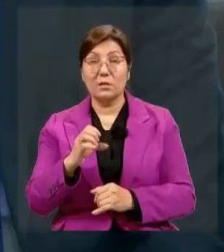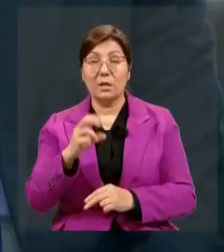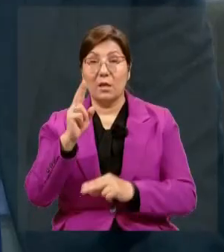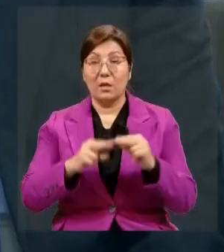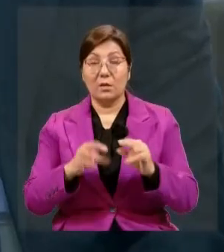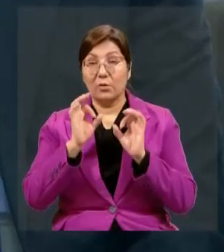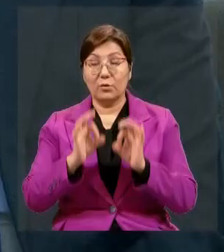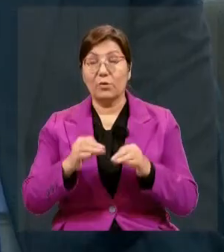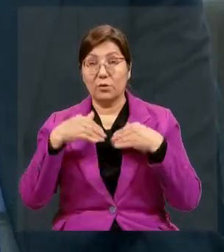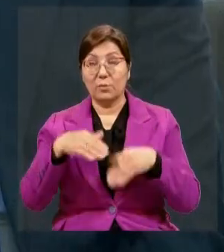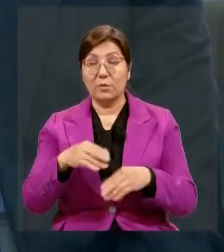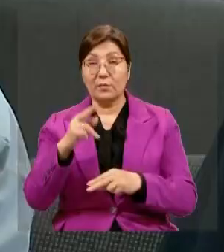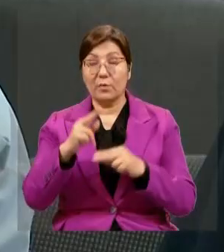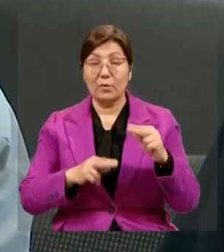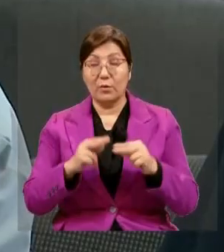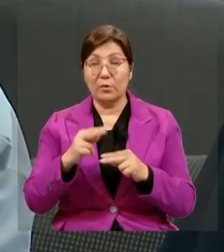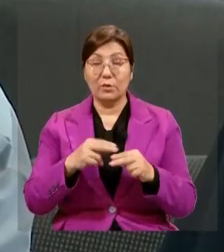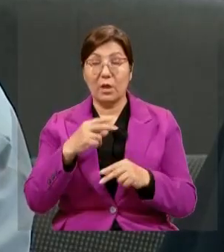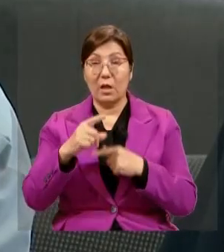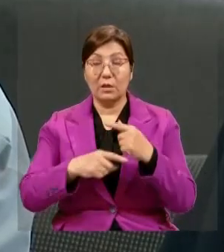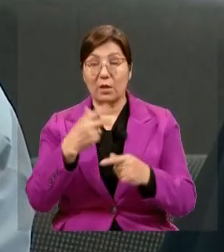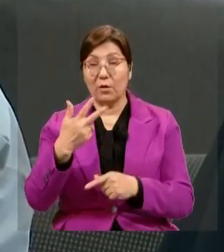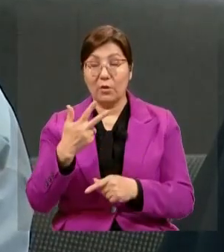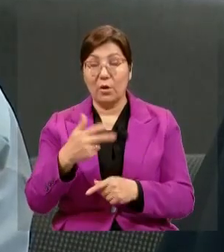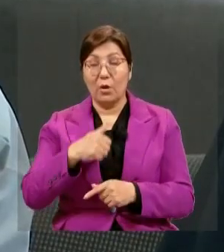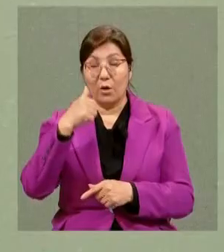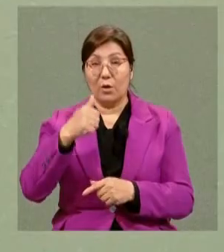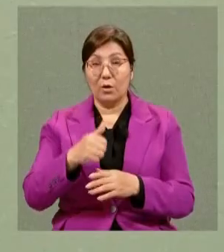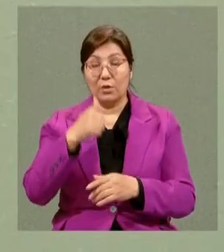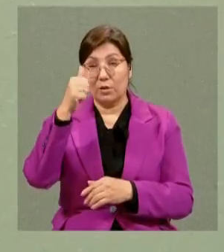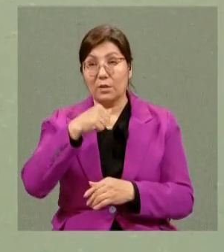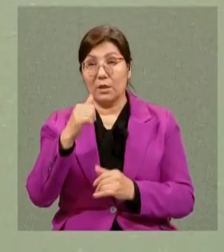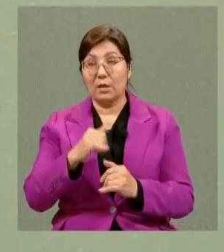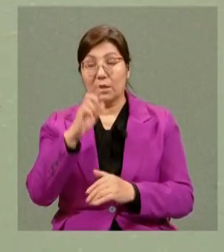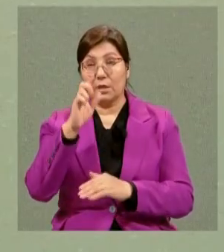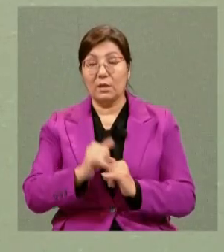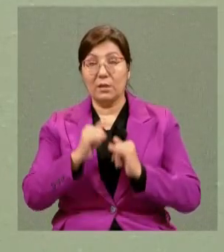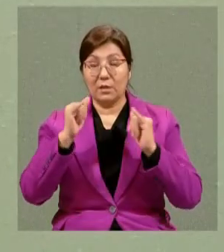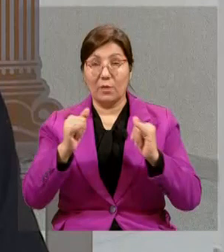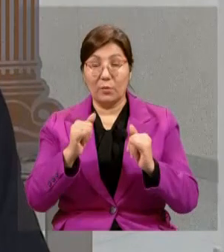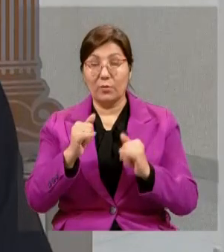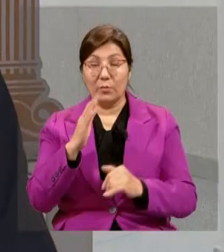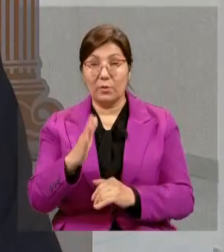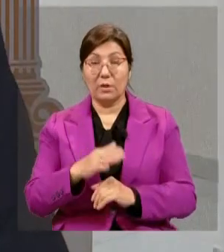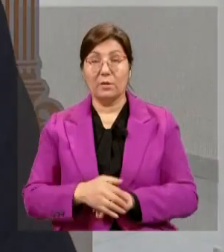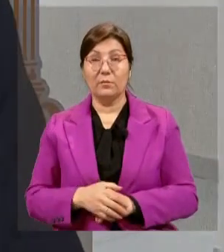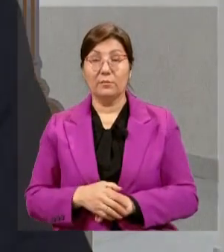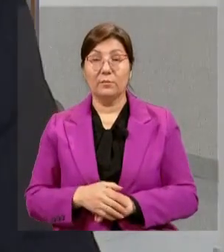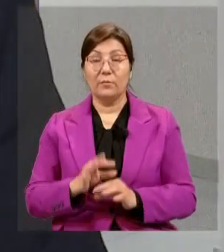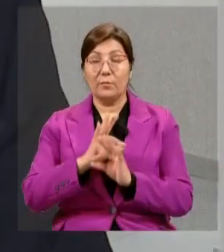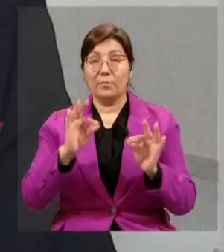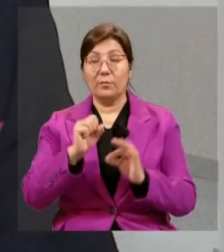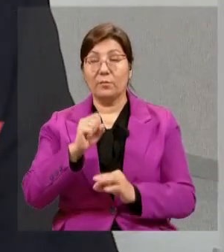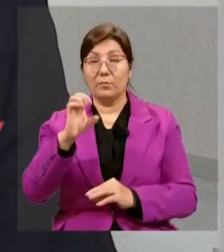Атом электр станциясының құрылысы бұл алдағы ұзақ жылдардағы елдің табысты дамуының кепілі болатын серпінді жоба болмақ. Атом электр станциясы